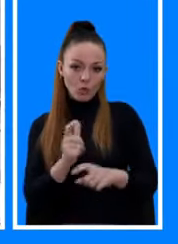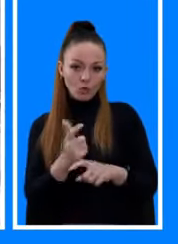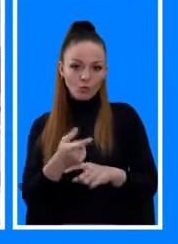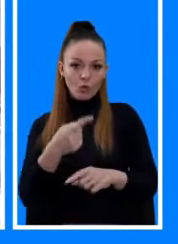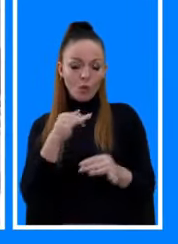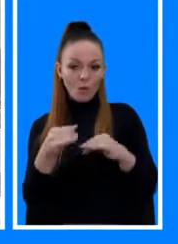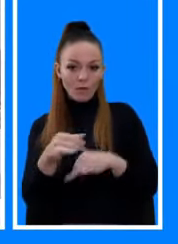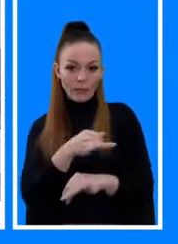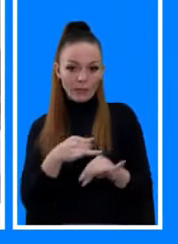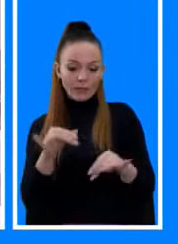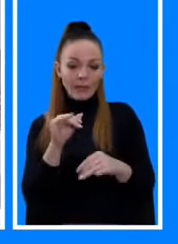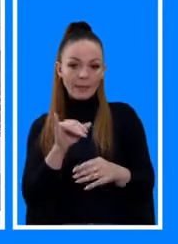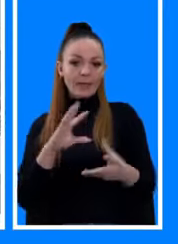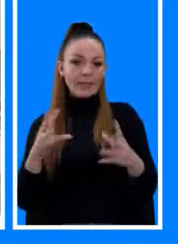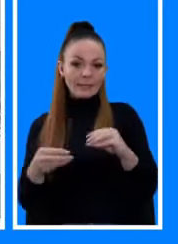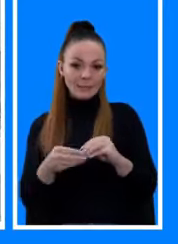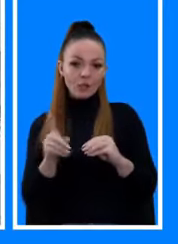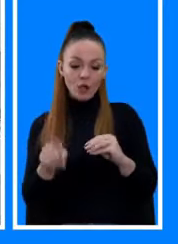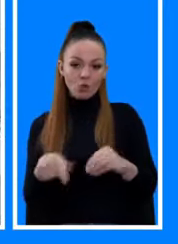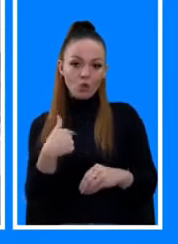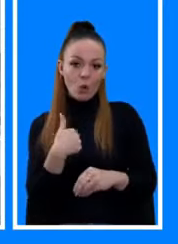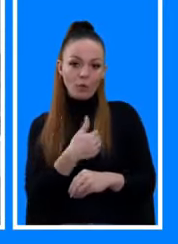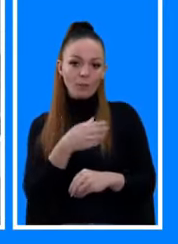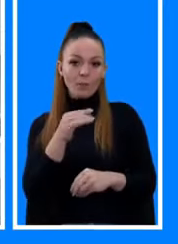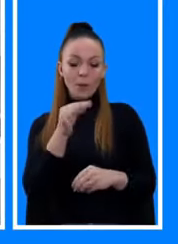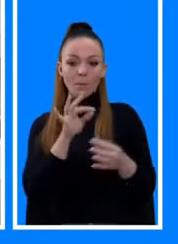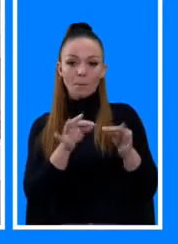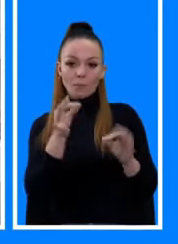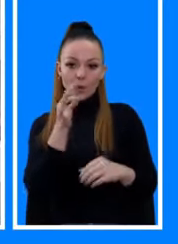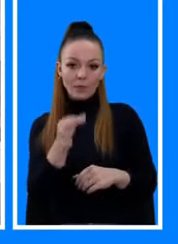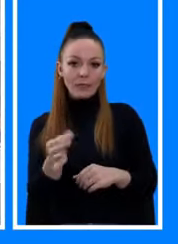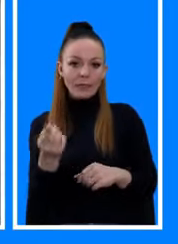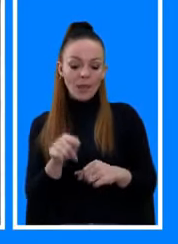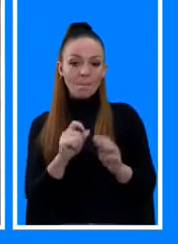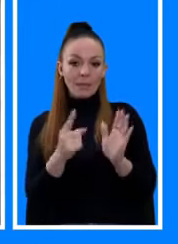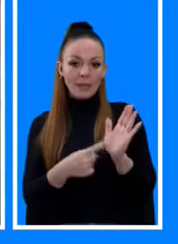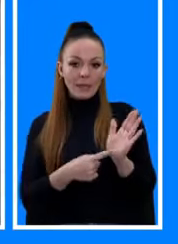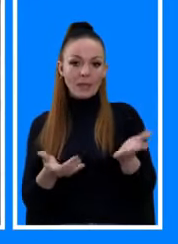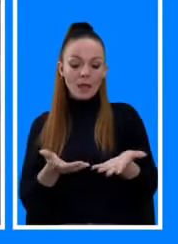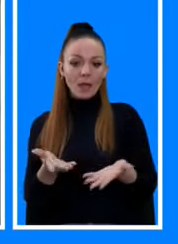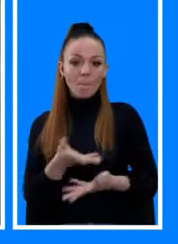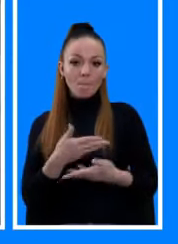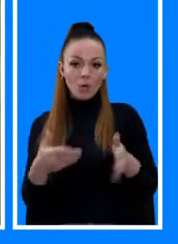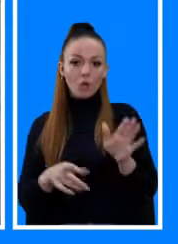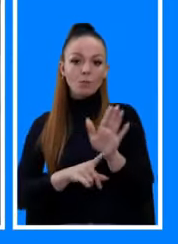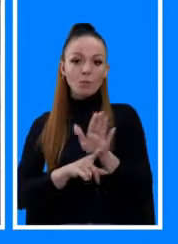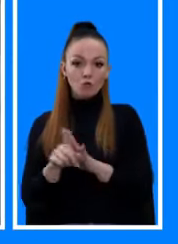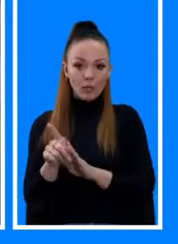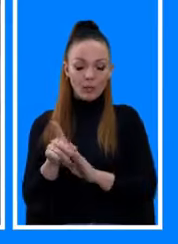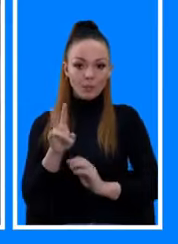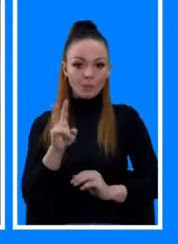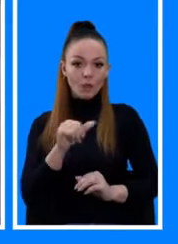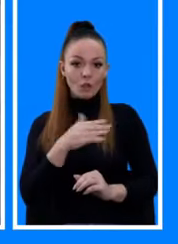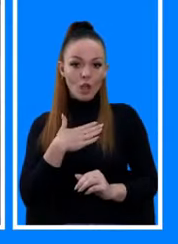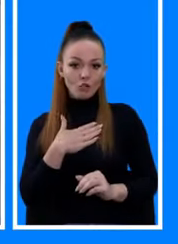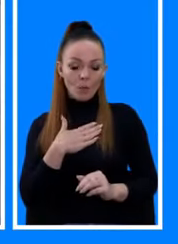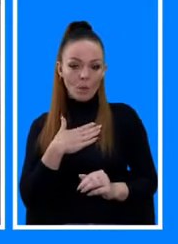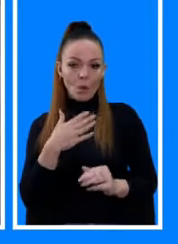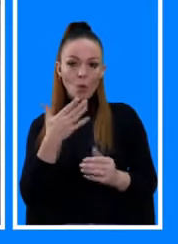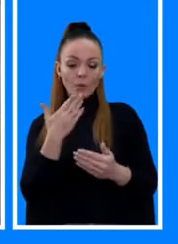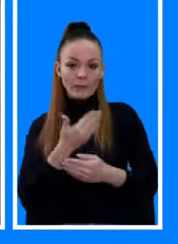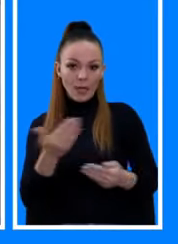кінці також я б хотів би проговорити те питання, яке ми розпочали на нашому останньому